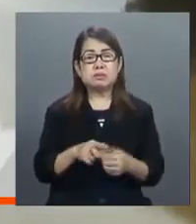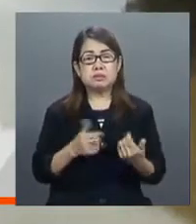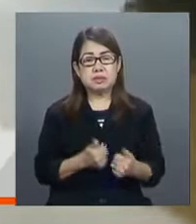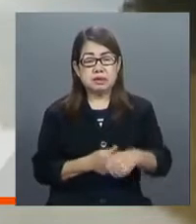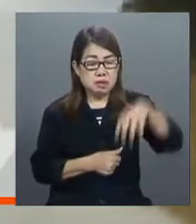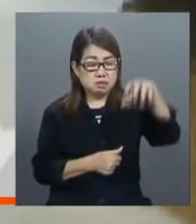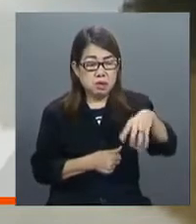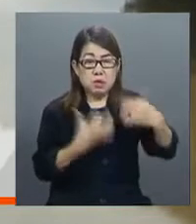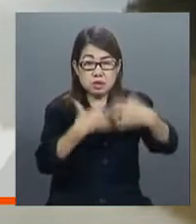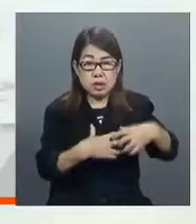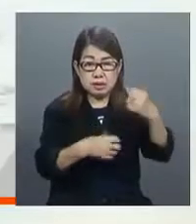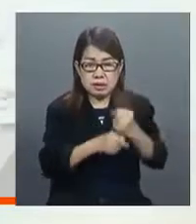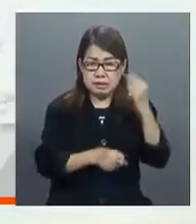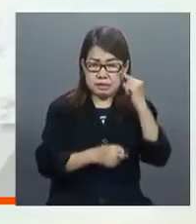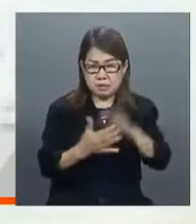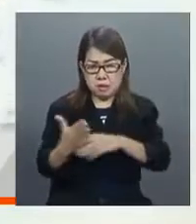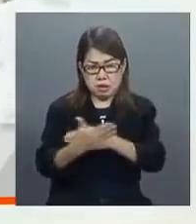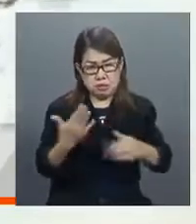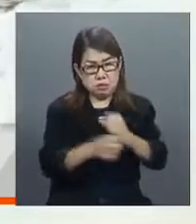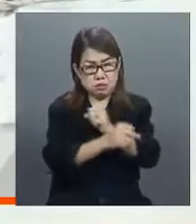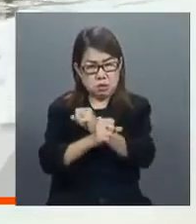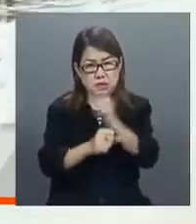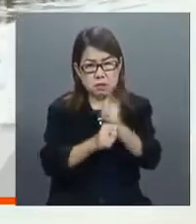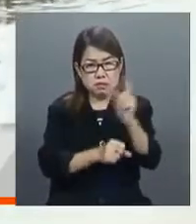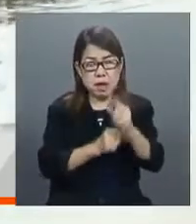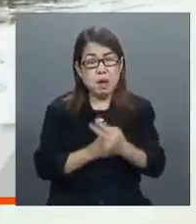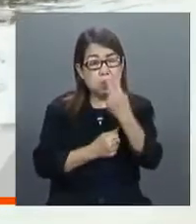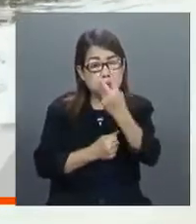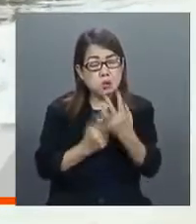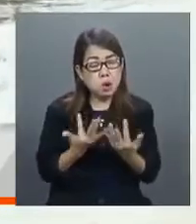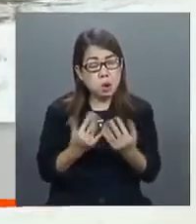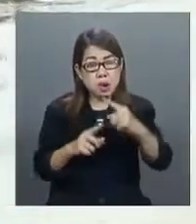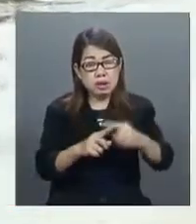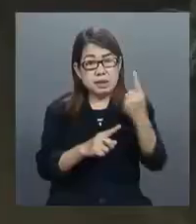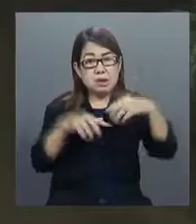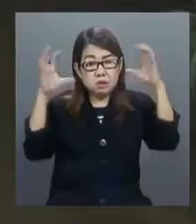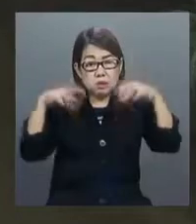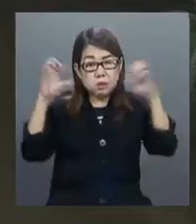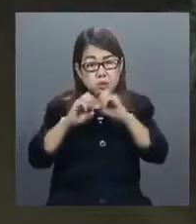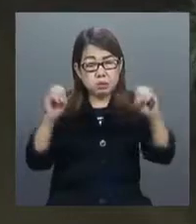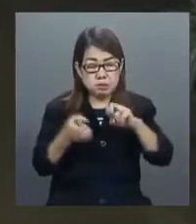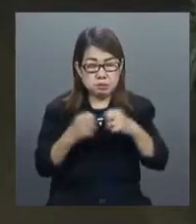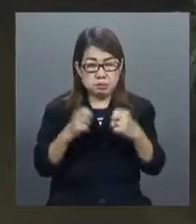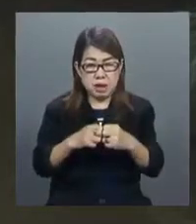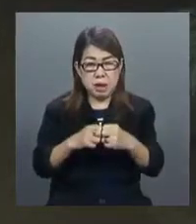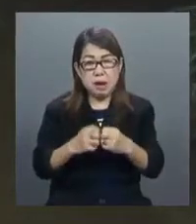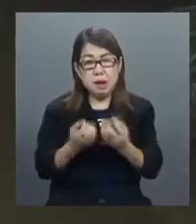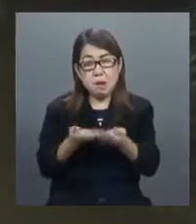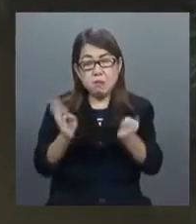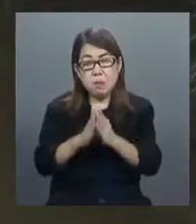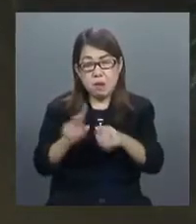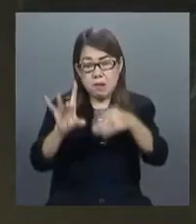สูบน้ำดิบเตรียมวางแผนรับมือนะครับหากฝนไม่ตกลงมาในอีก 1เดือนก็จะกระทบกับชาวบ้านกว่า80,000ครอบครัว